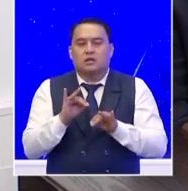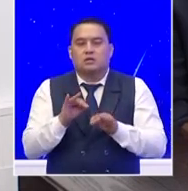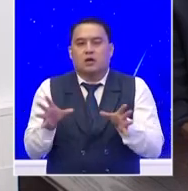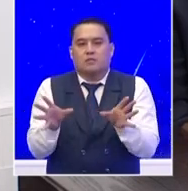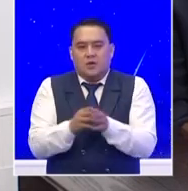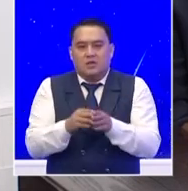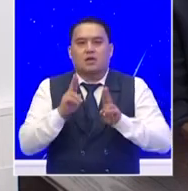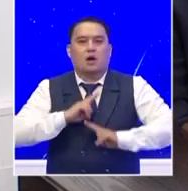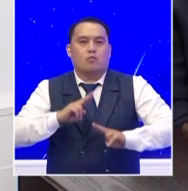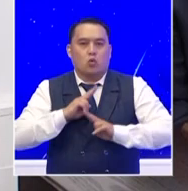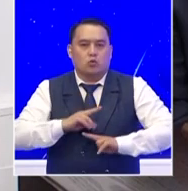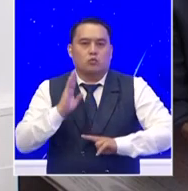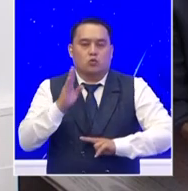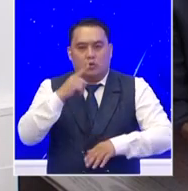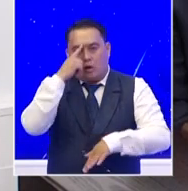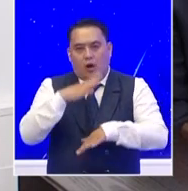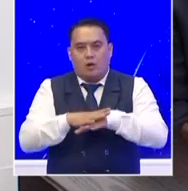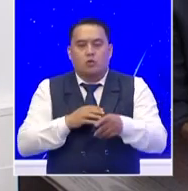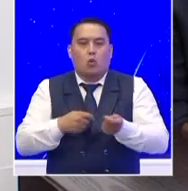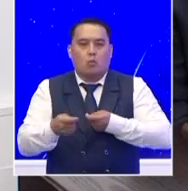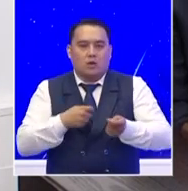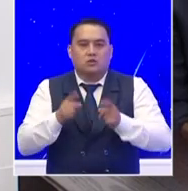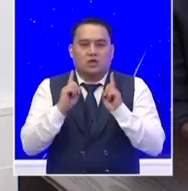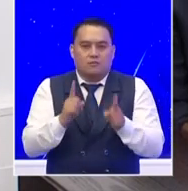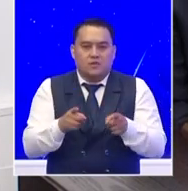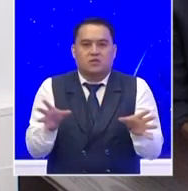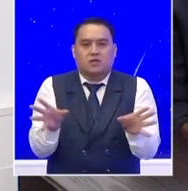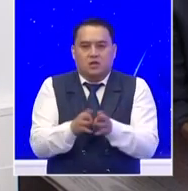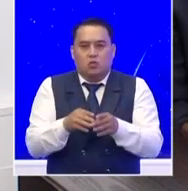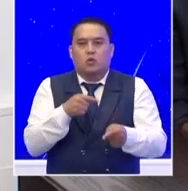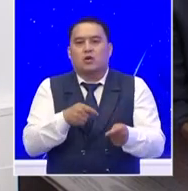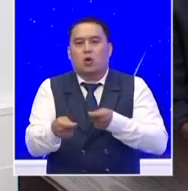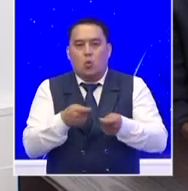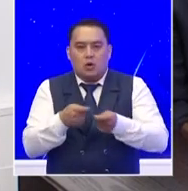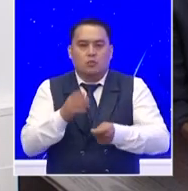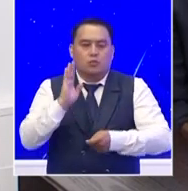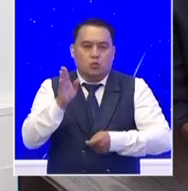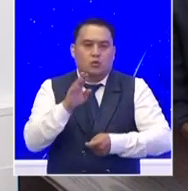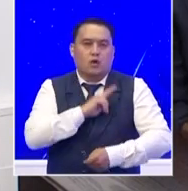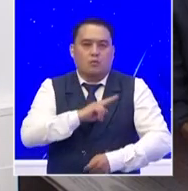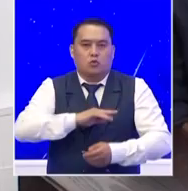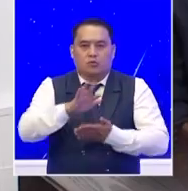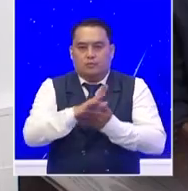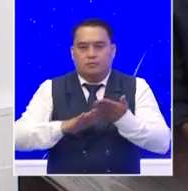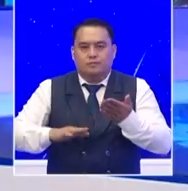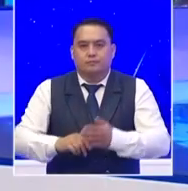постоянно вот работаем с руководителем аппарата в области. Все вопросы совместно решаем, регулируем. Так и будем эту работу